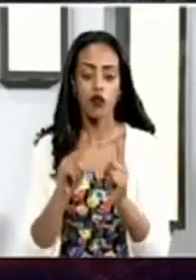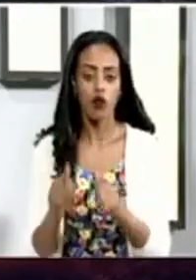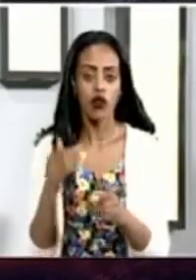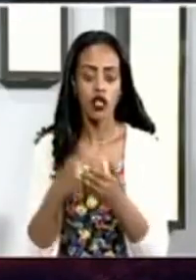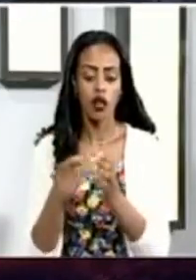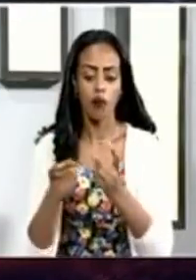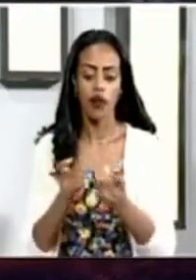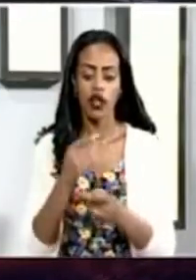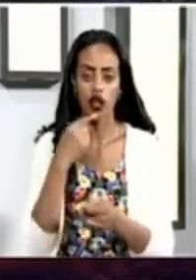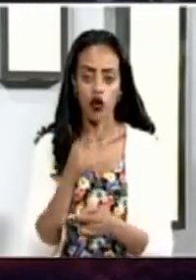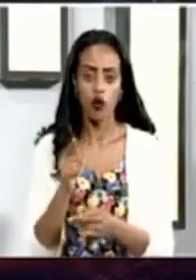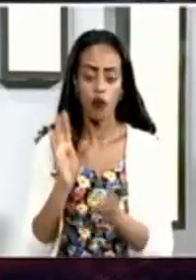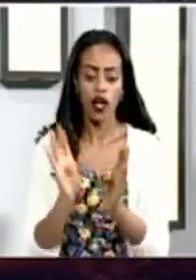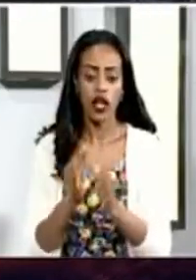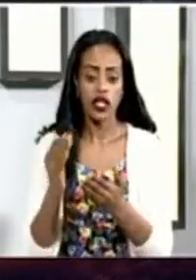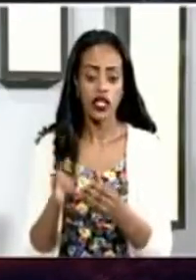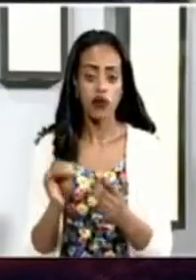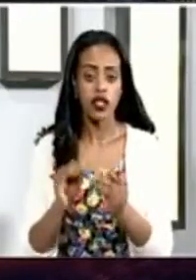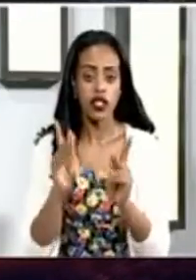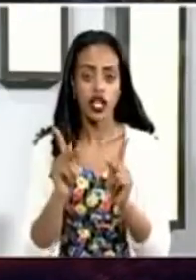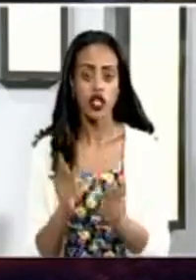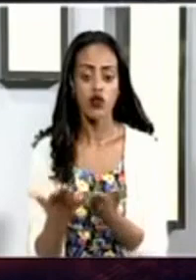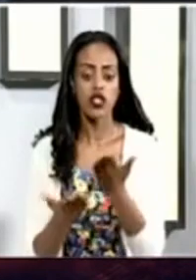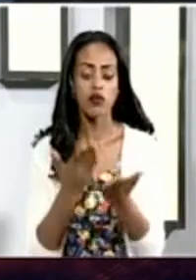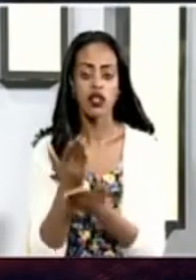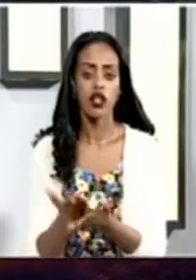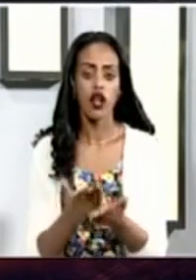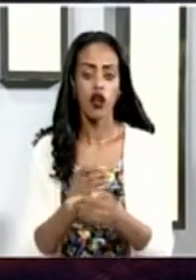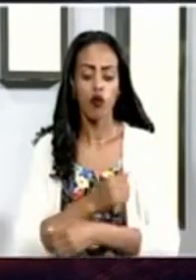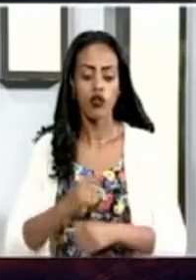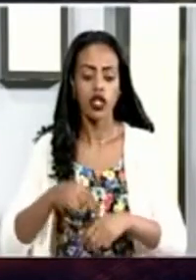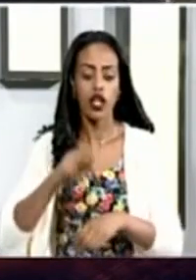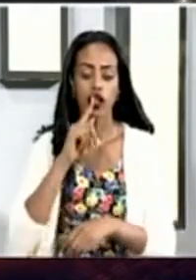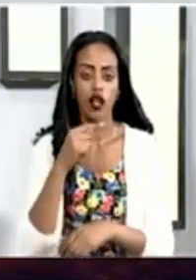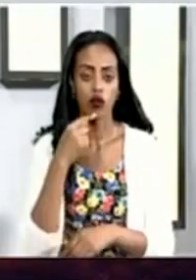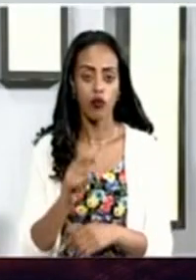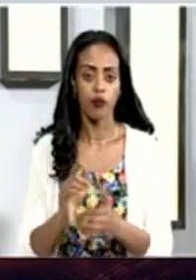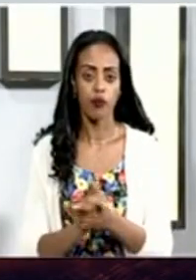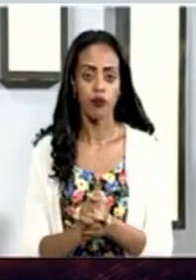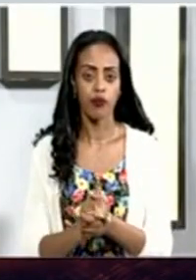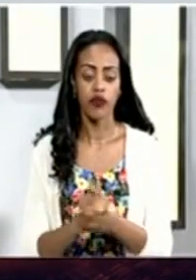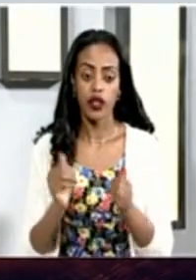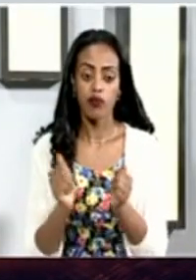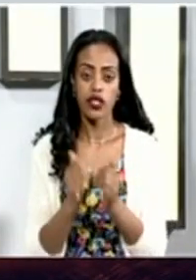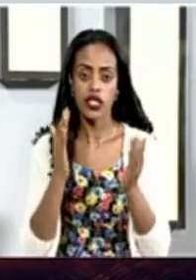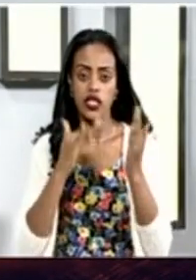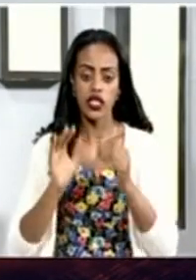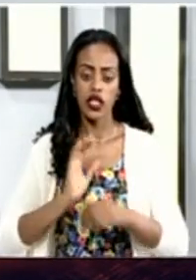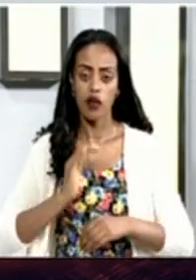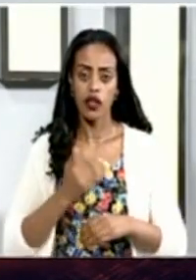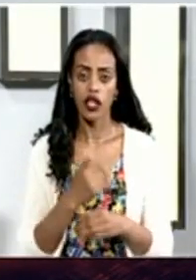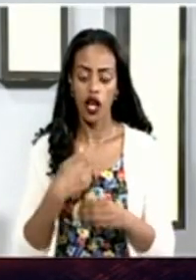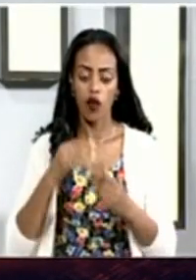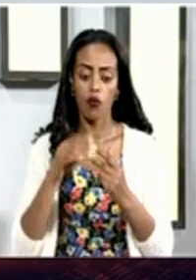يم محدرنا أيلو بكاردو نزمرت أن حزبنا مقلقال كوريسنا تلعيلنا إنا كبلو تزاريبهم مس أقاماتنا أورد مريسنا